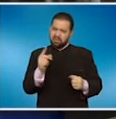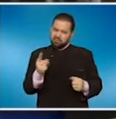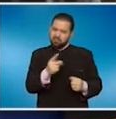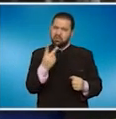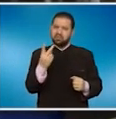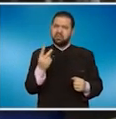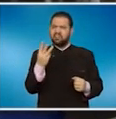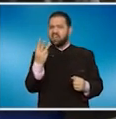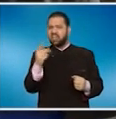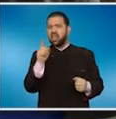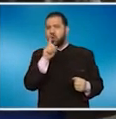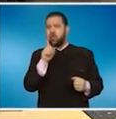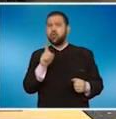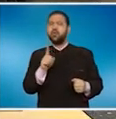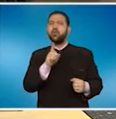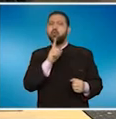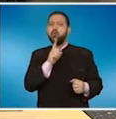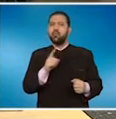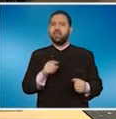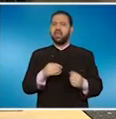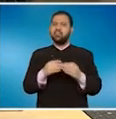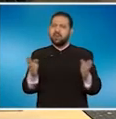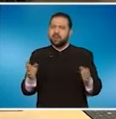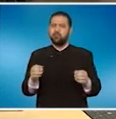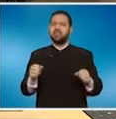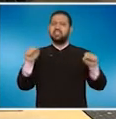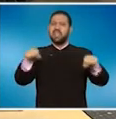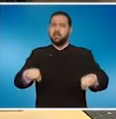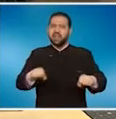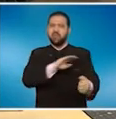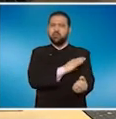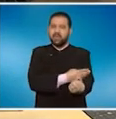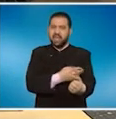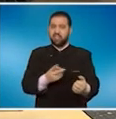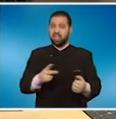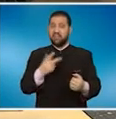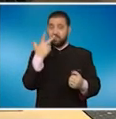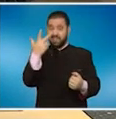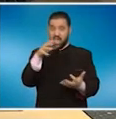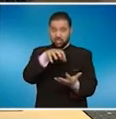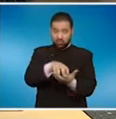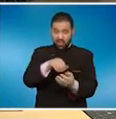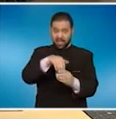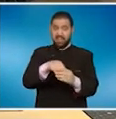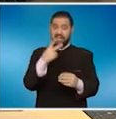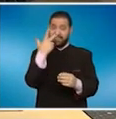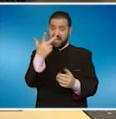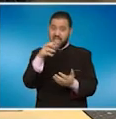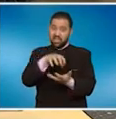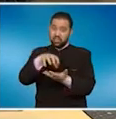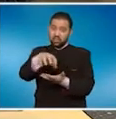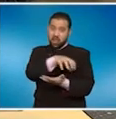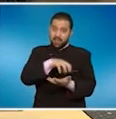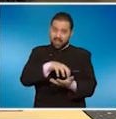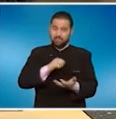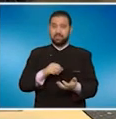stăpânii, începătorii, puteri, și pe care le descrie ca fiind în nouă cete, în trei triade. Ei, tradiția bisericii